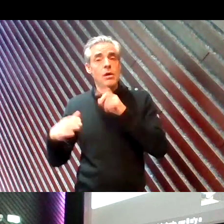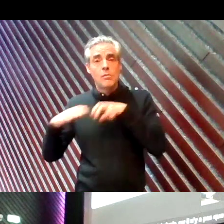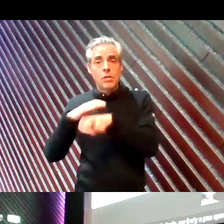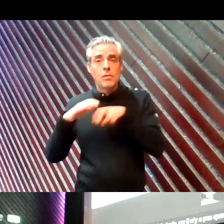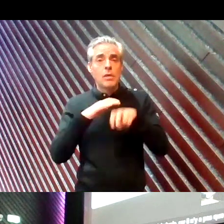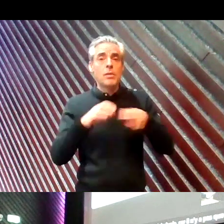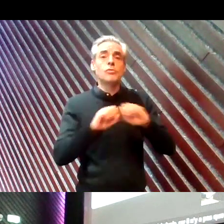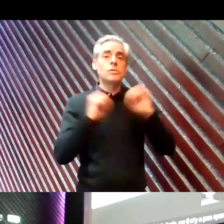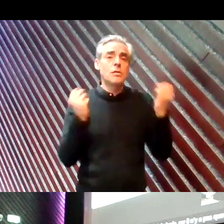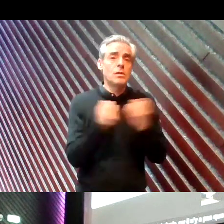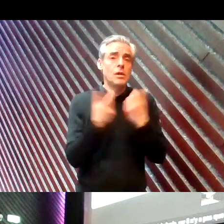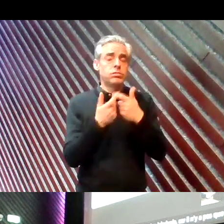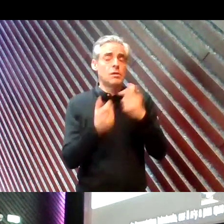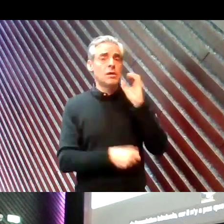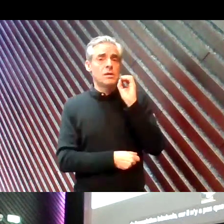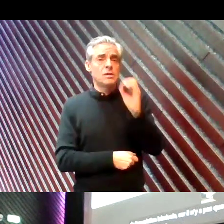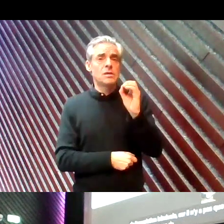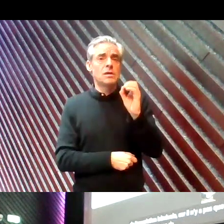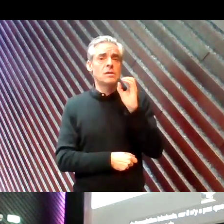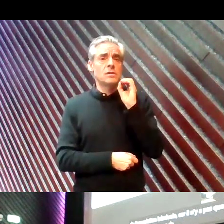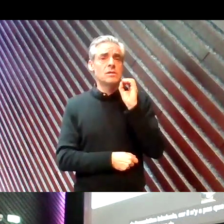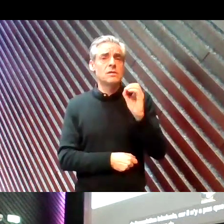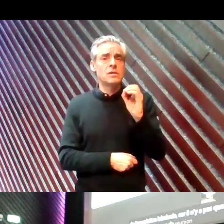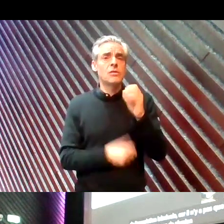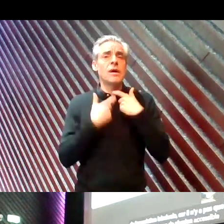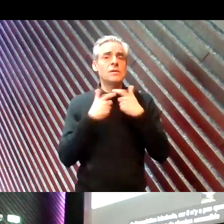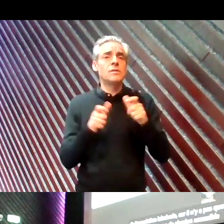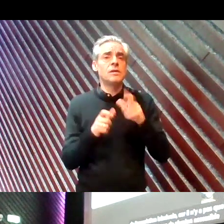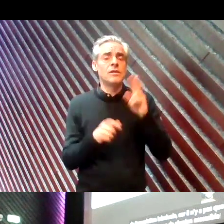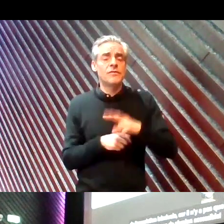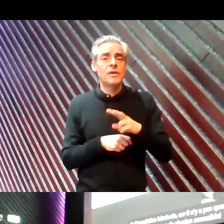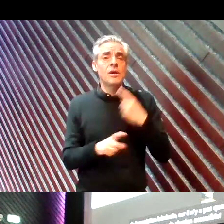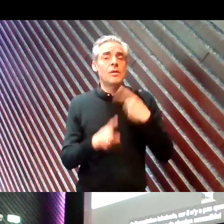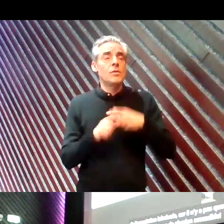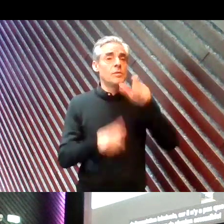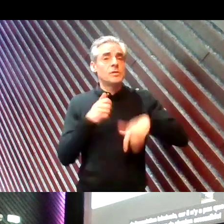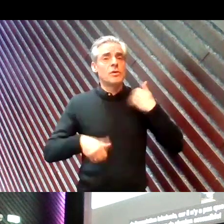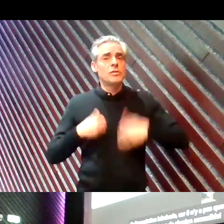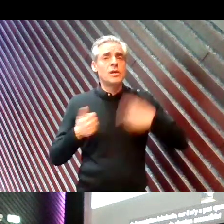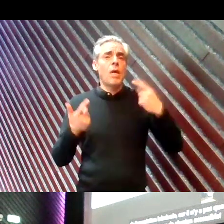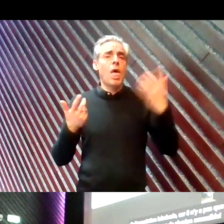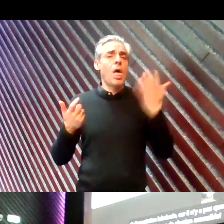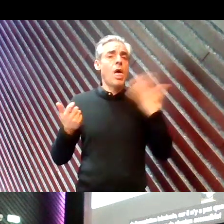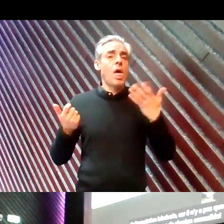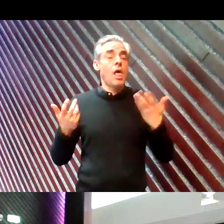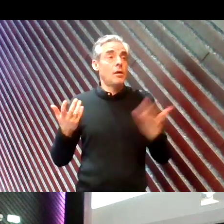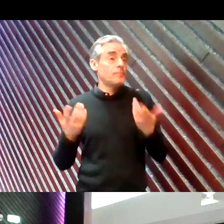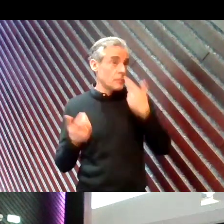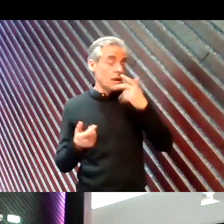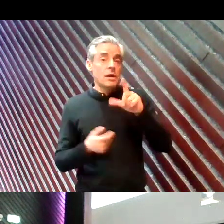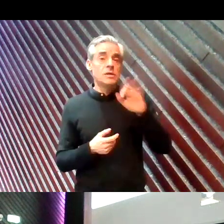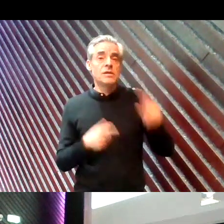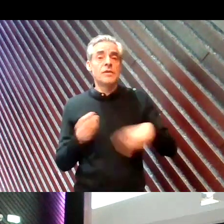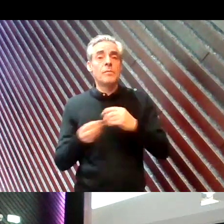de colloques, etc., zéro accessibilité. Ah bien là, par contre, on parle des personnes en situation d'handicap, bien sûr, il n pas de